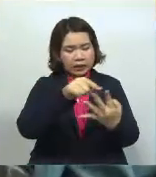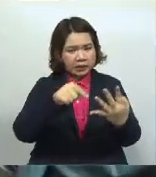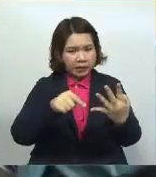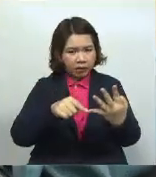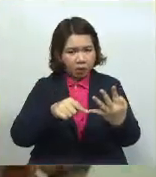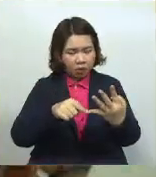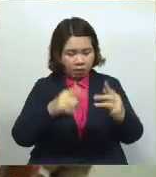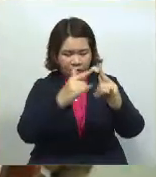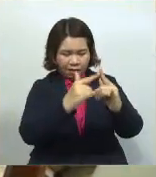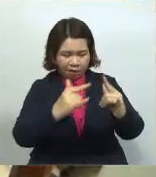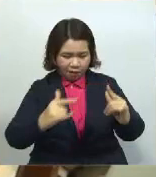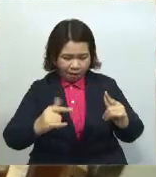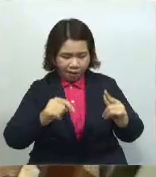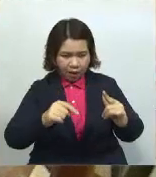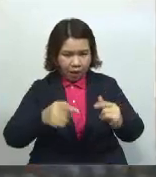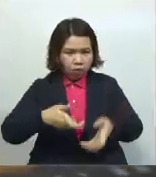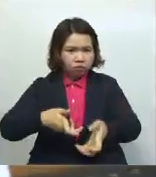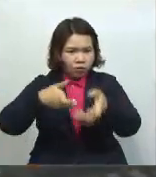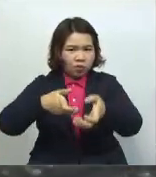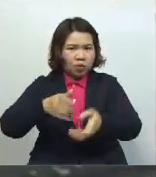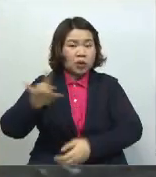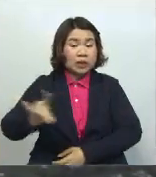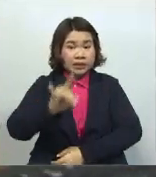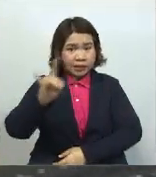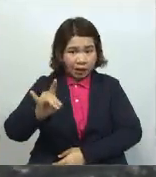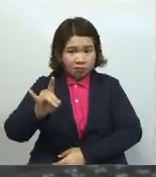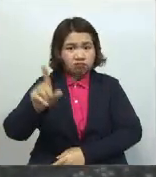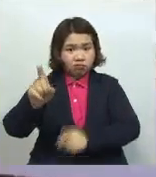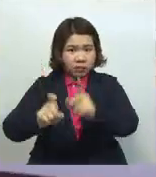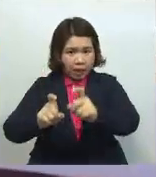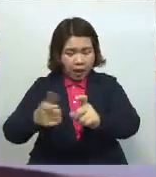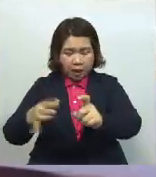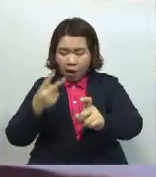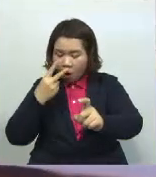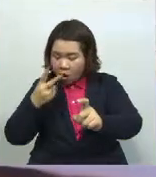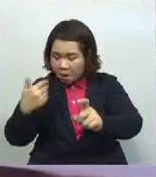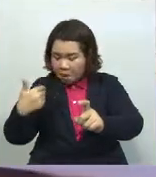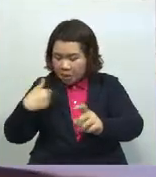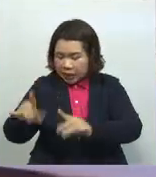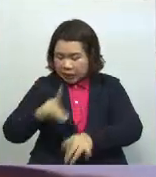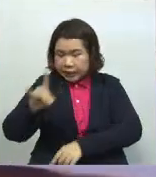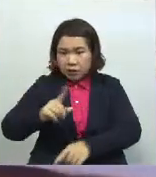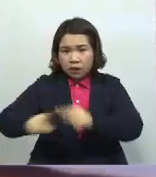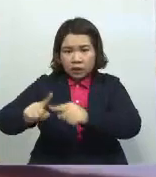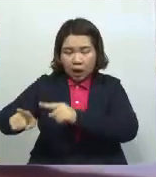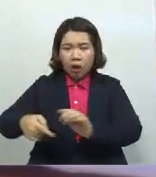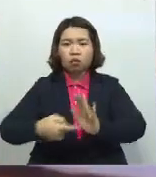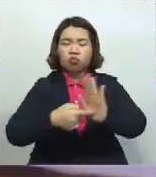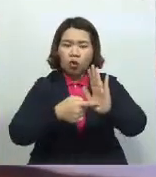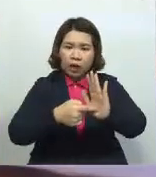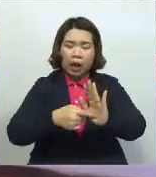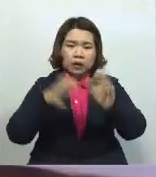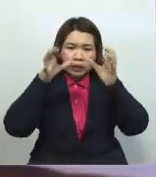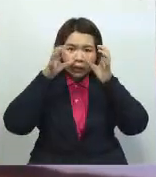ลอบตั้งแคมป์และลักลอบล่าสัตว์ป่าขณะนั้นเจ้าหน้าที่พบซากสัตว์ป่าคุ้มครองหลายประเภทอาทิซ